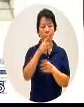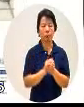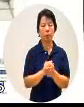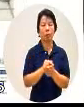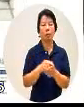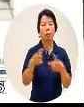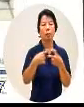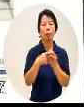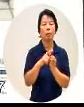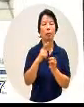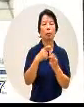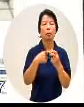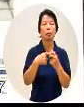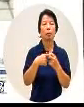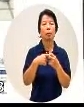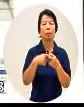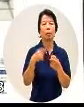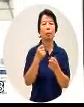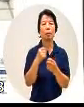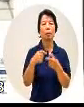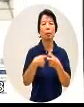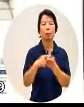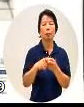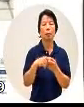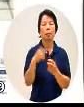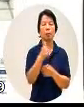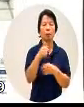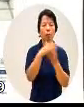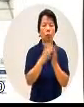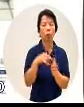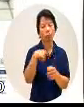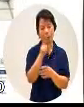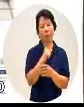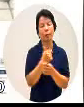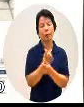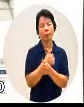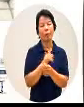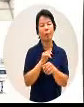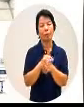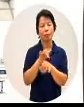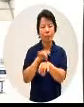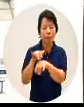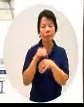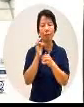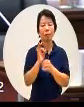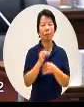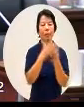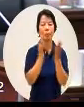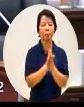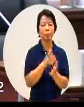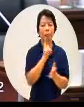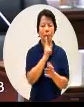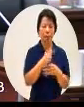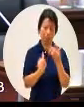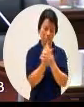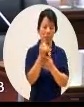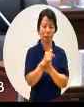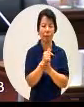頭然後坐一坐就好我坐在旁邊看因為我是講理念跑腿的